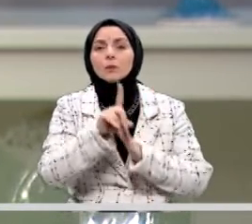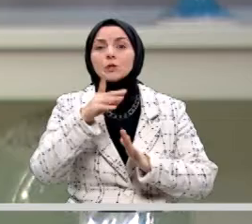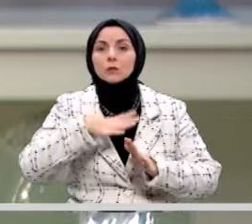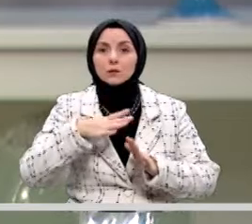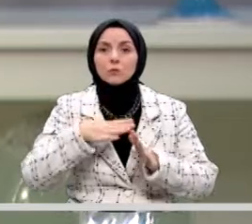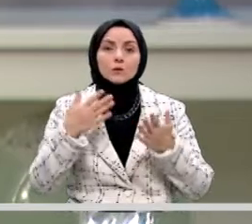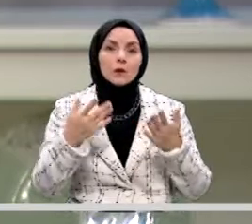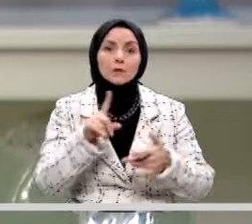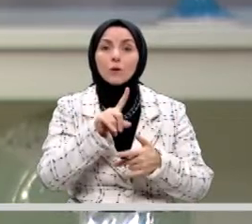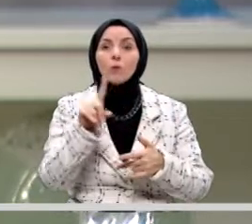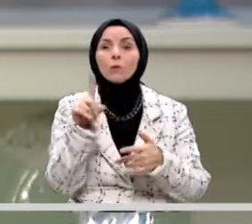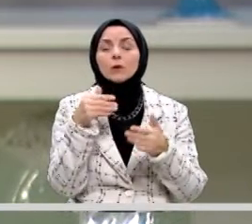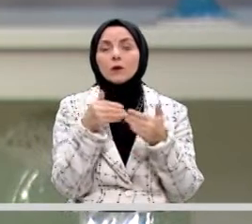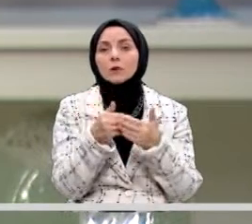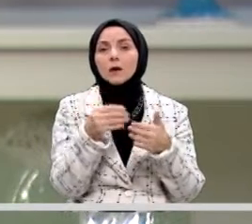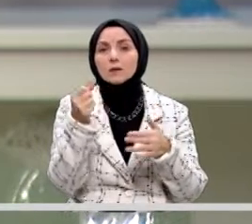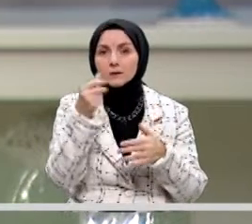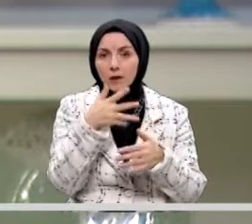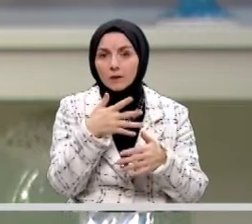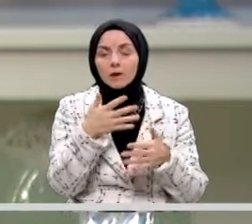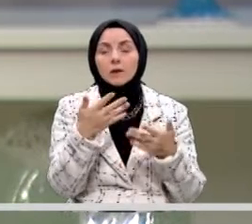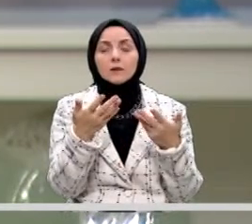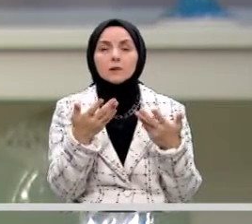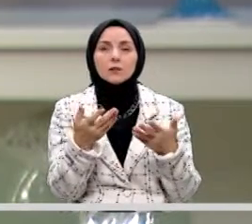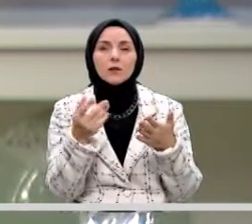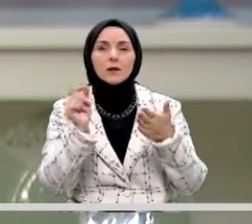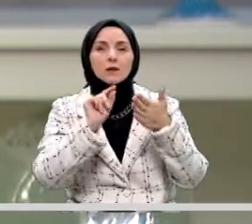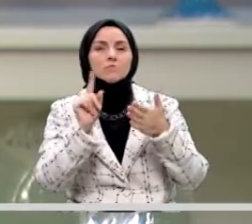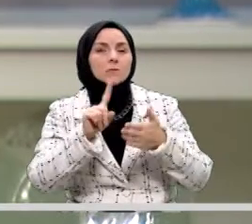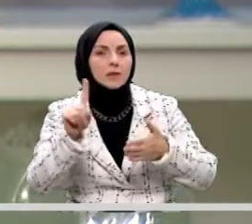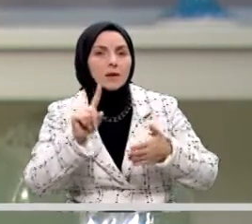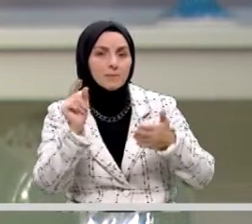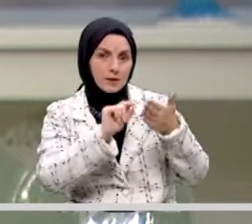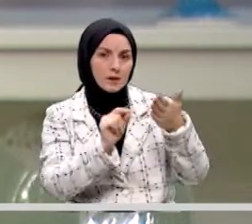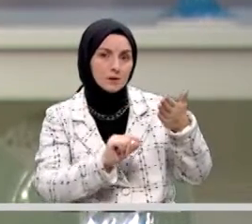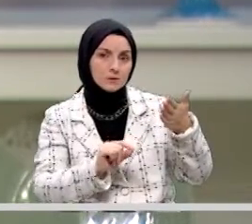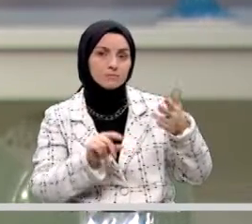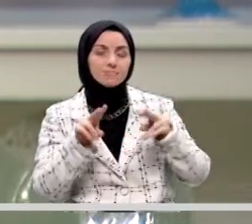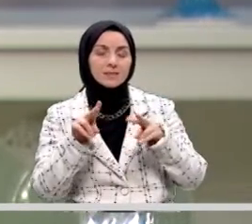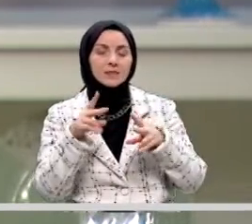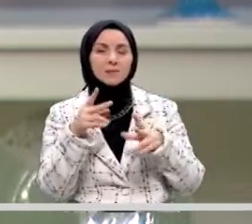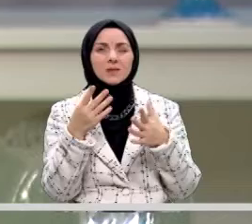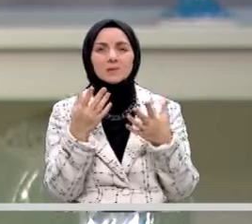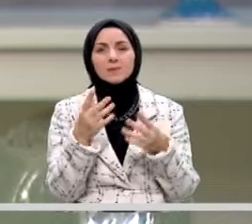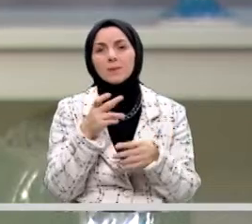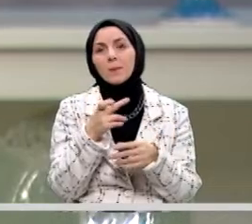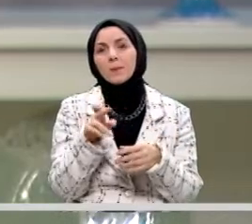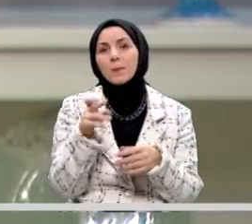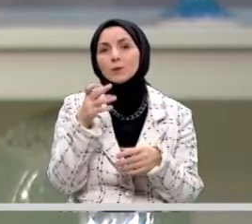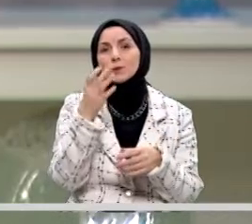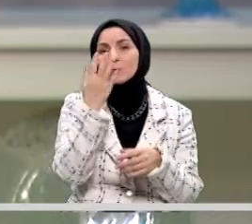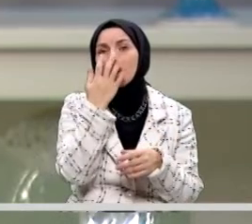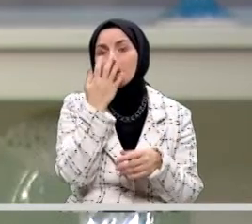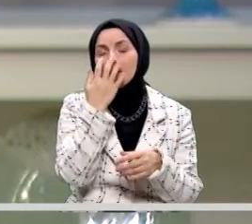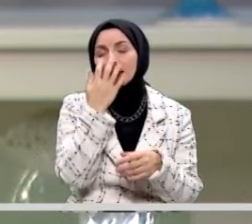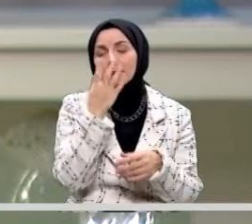say işte Hadi çocuğum şunu şuradan ya Hadi bir kalemin ne bir şey çiz mesela sürekli Hani çocuğun bu manada bir takip ediyoruz ya